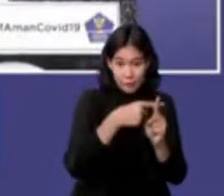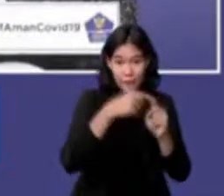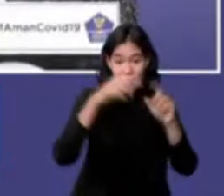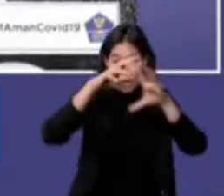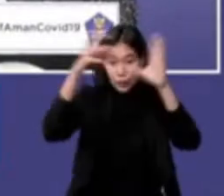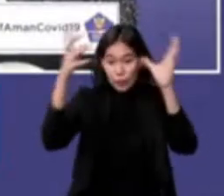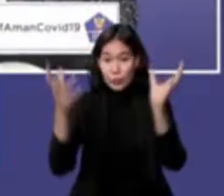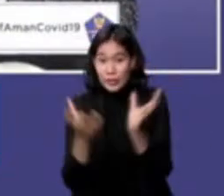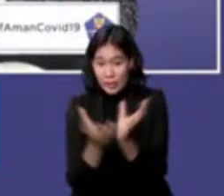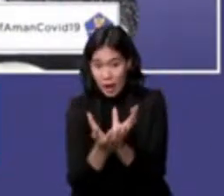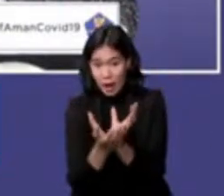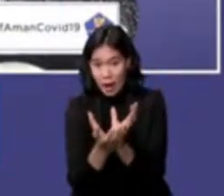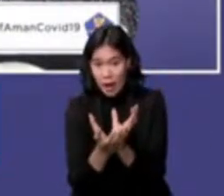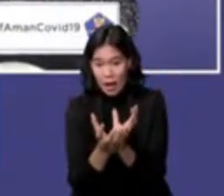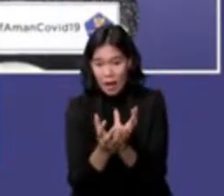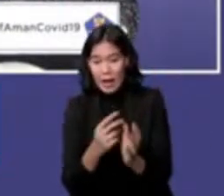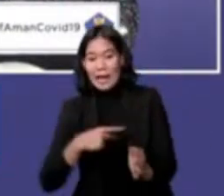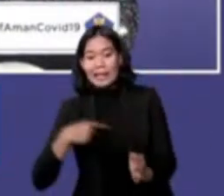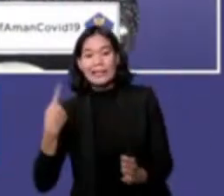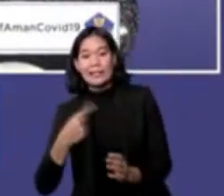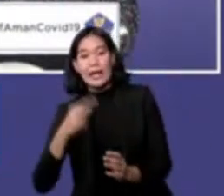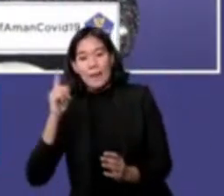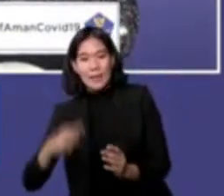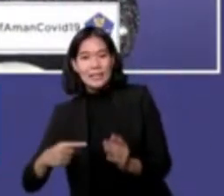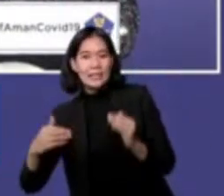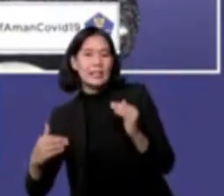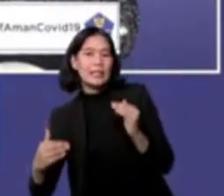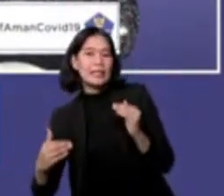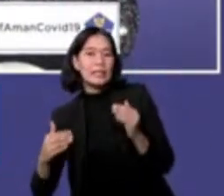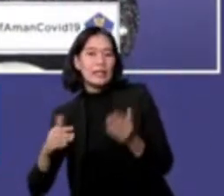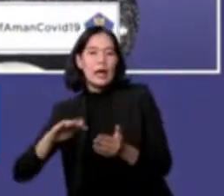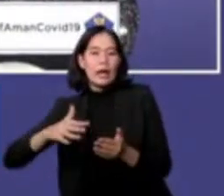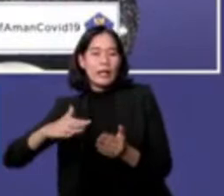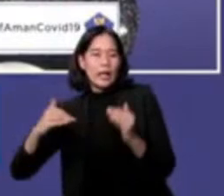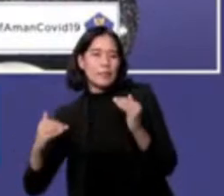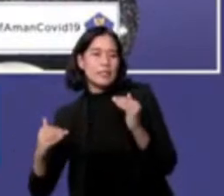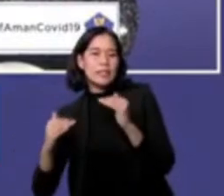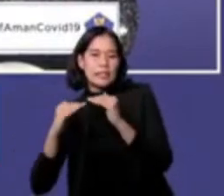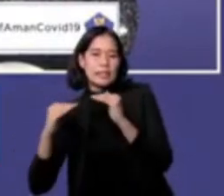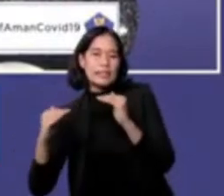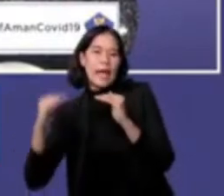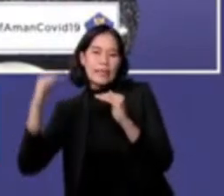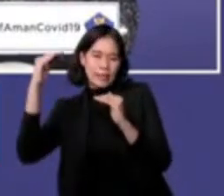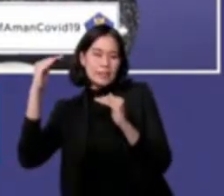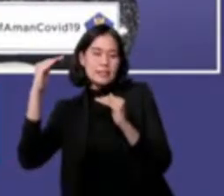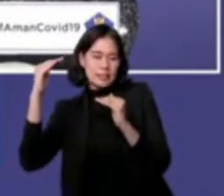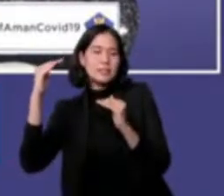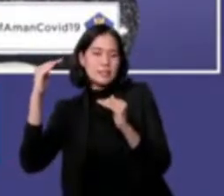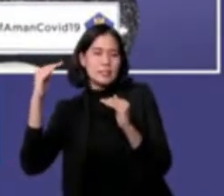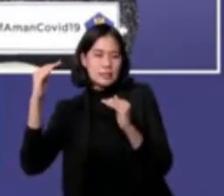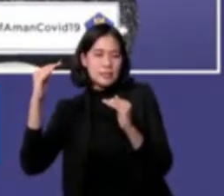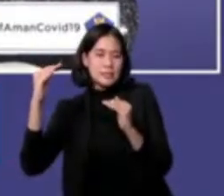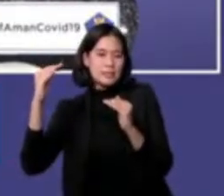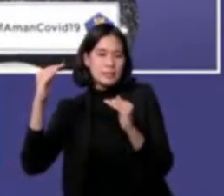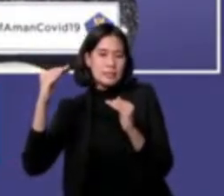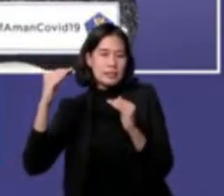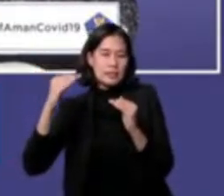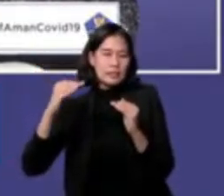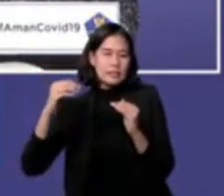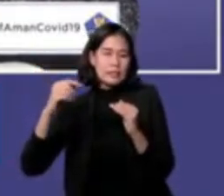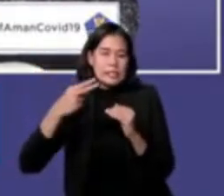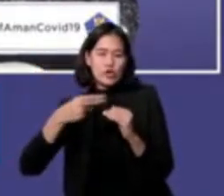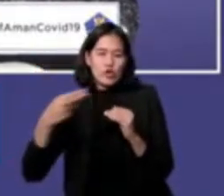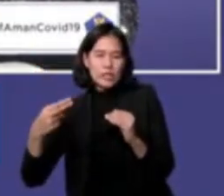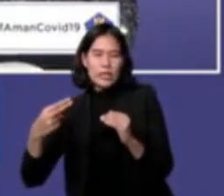positif secara global, memang angka kita masih berada di atas rata-rata global. Kita masih berada